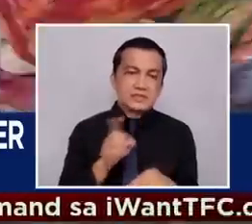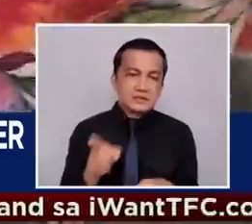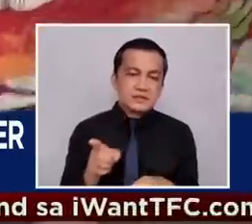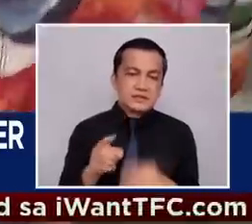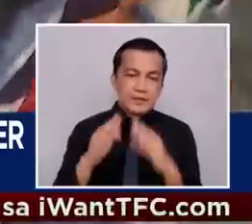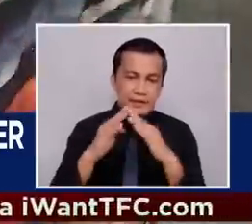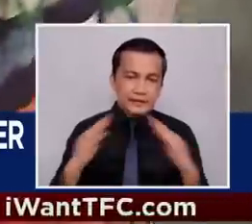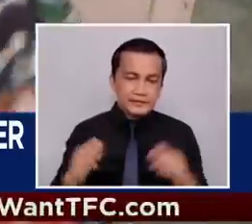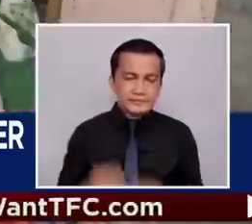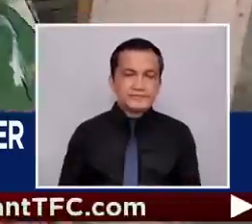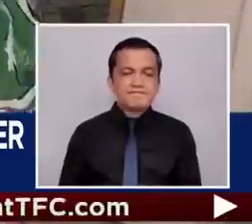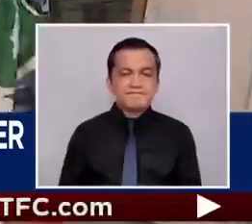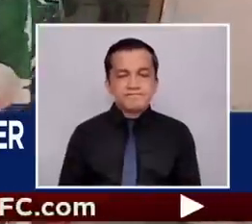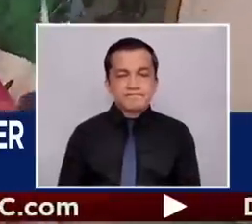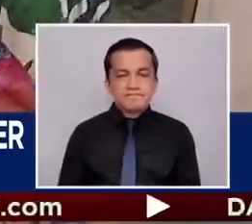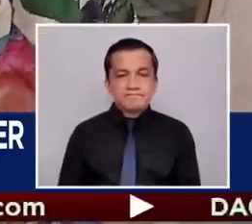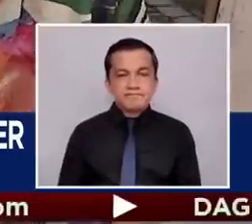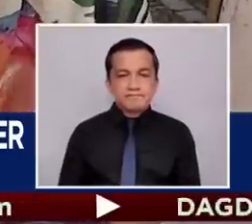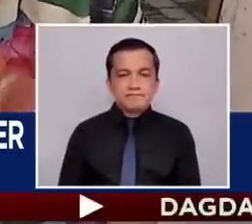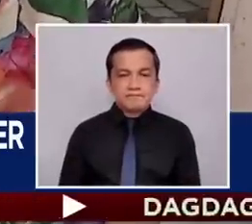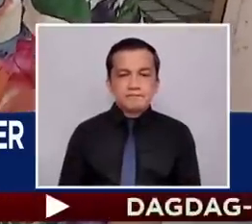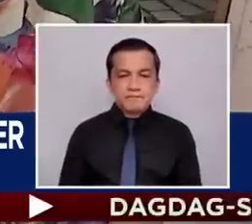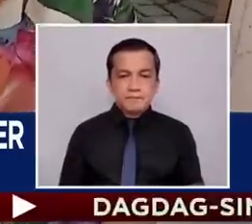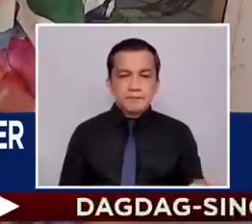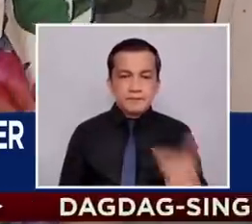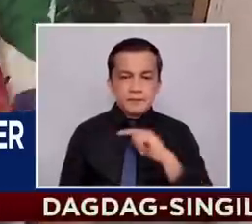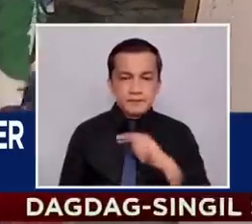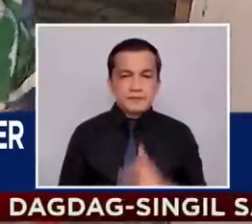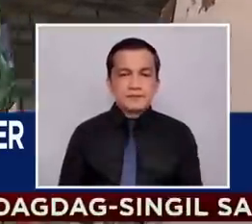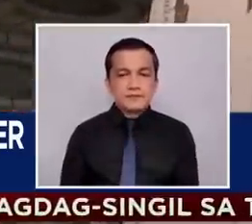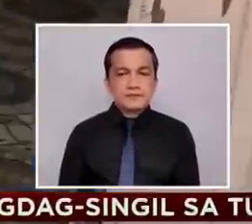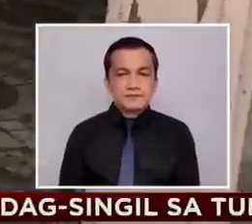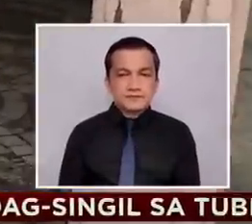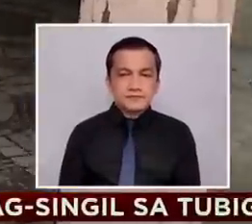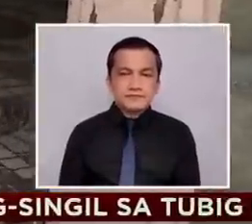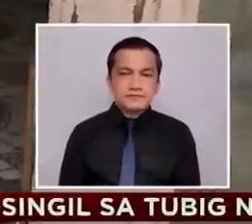bahay. Alvin L. Chico, ABS-CBN News.